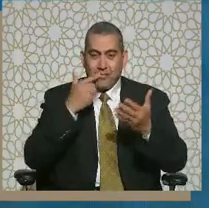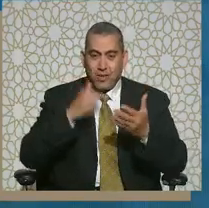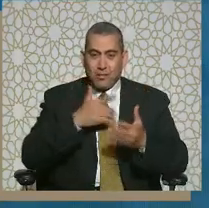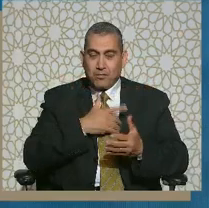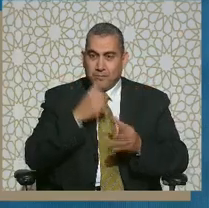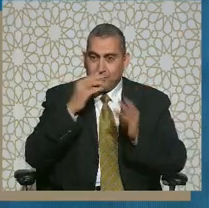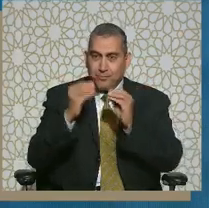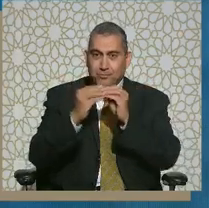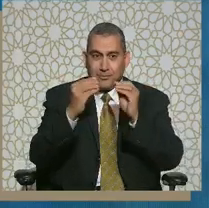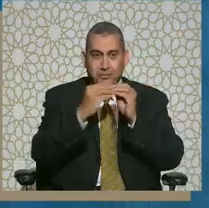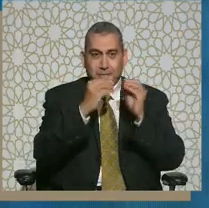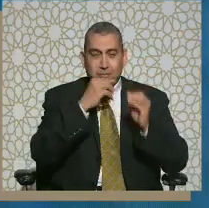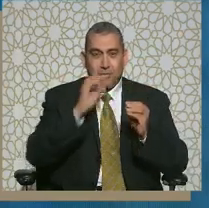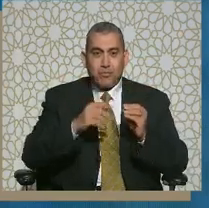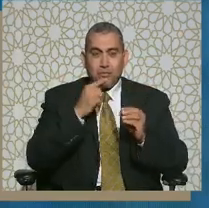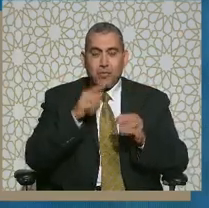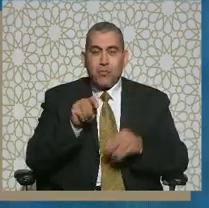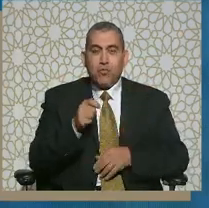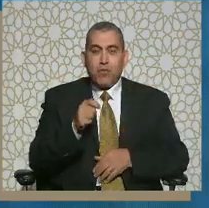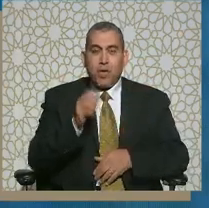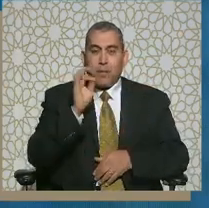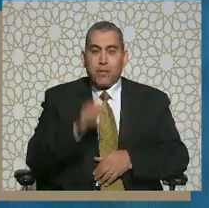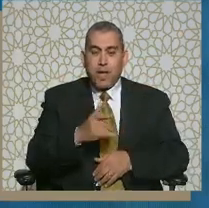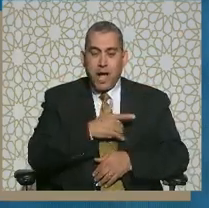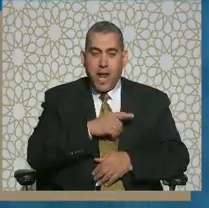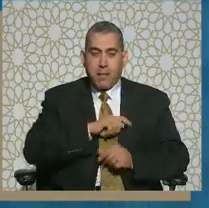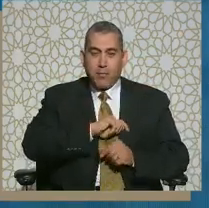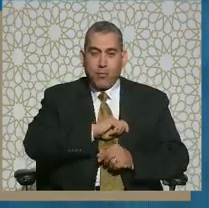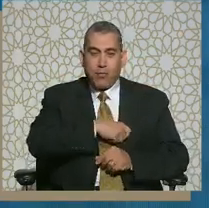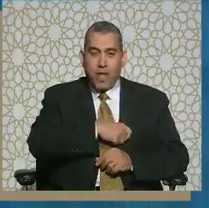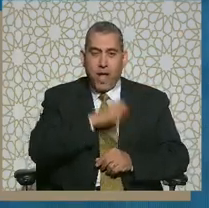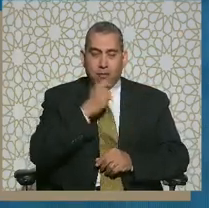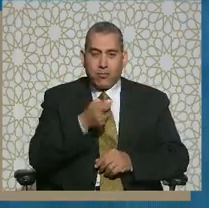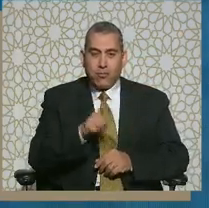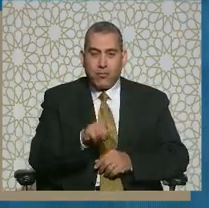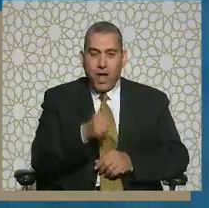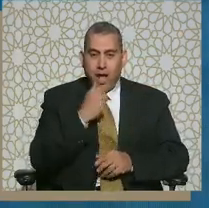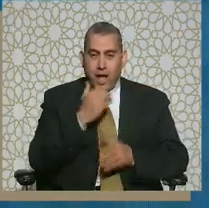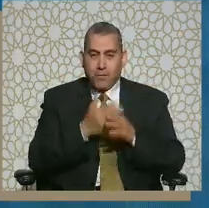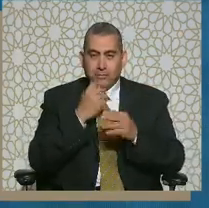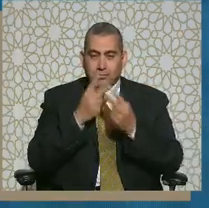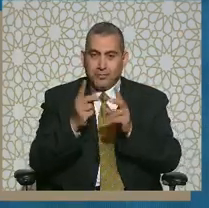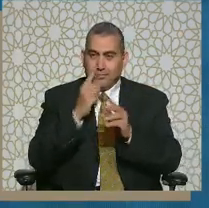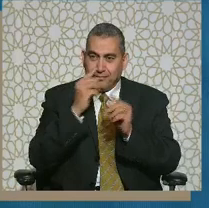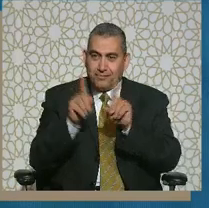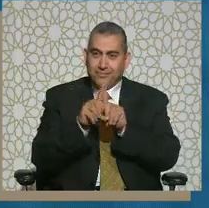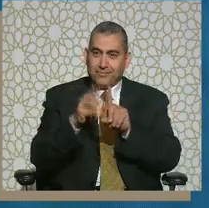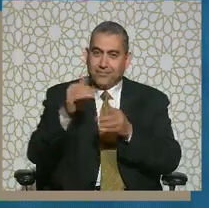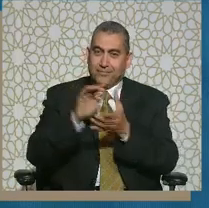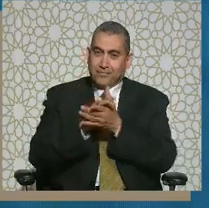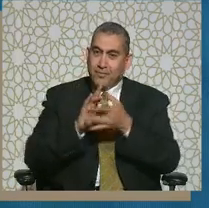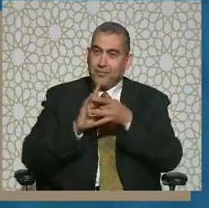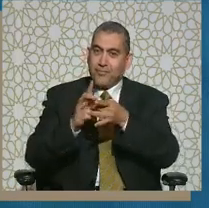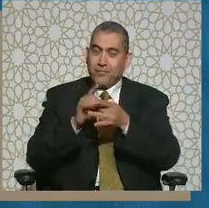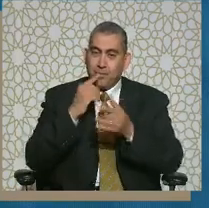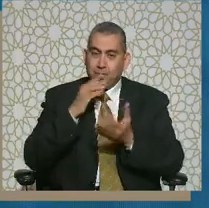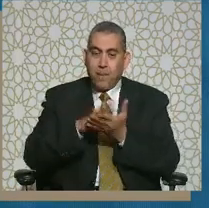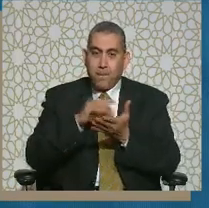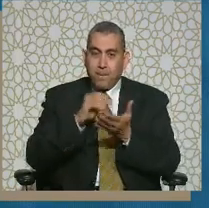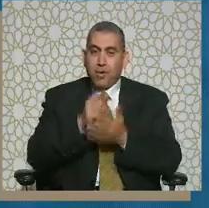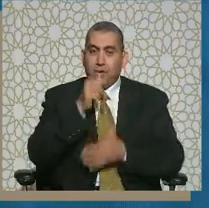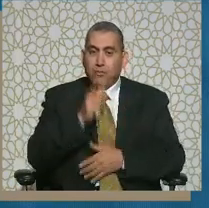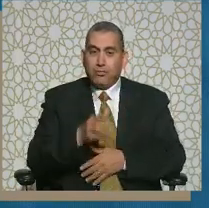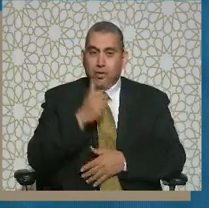بالضبط زي المفتاح اللي بيفتح القلوب عشان تستقبل الانثى عشان كده بدانا بالكلام